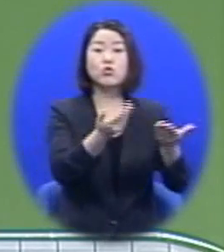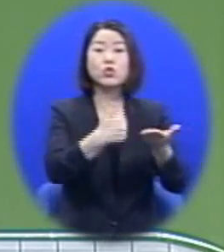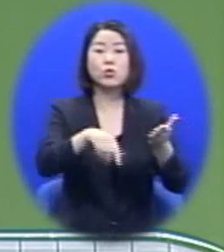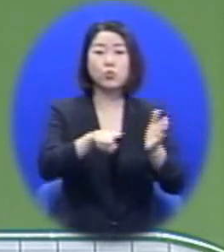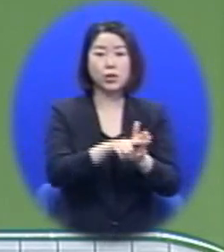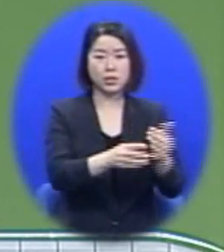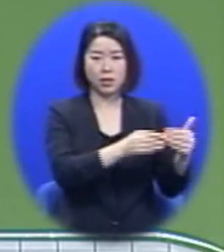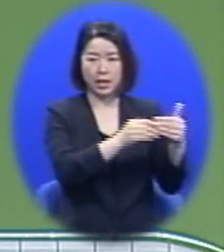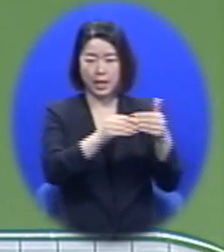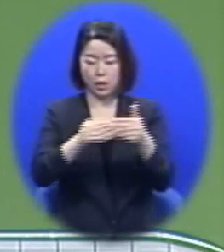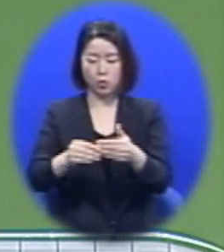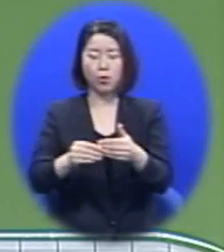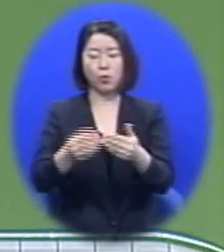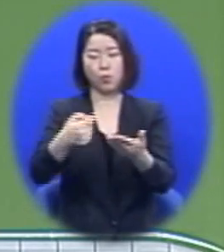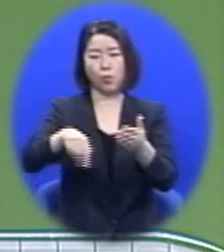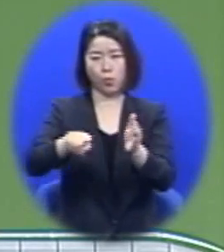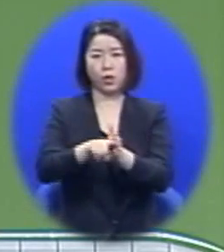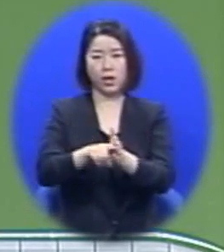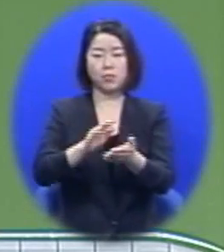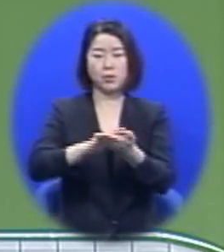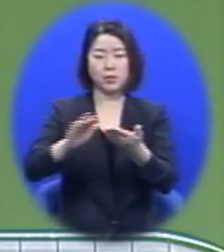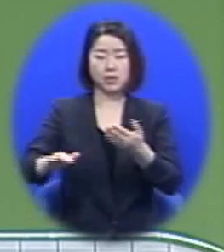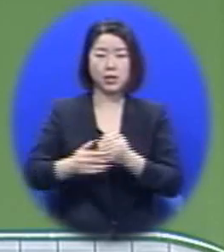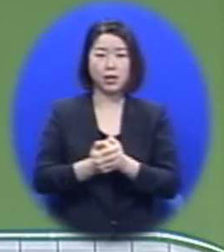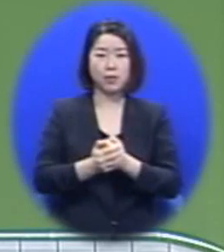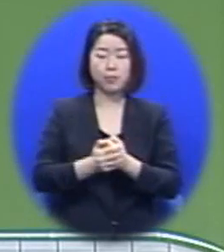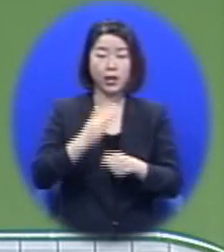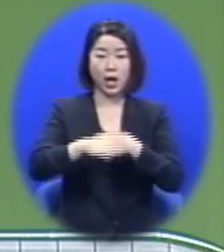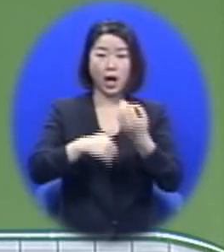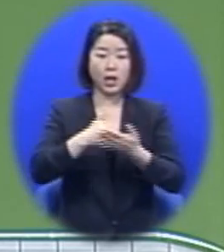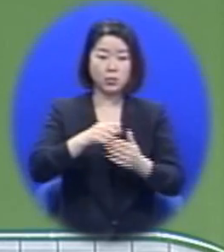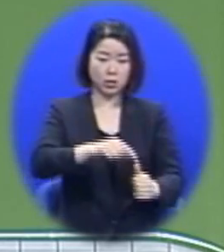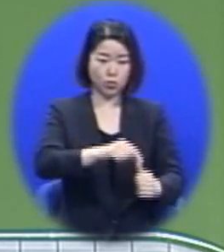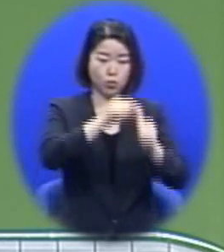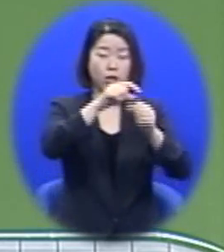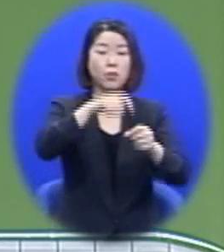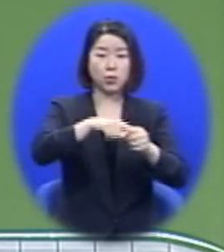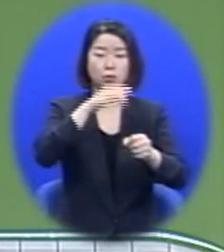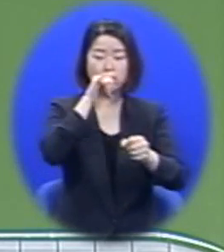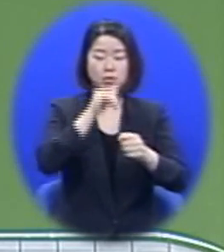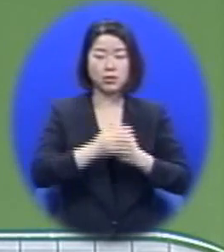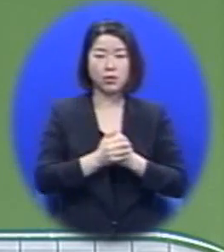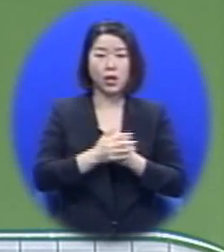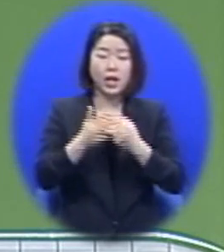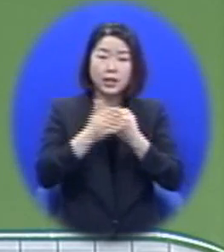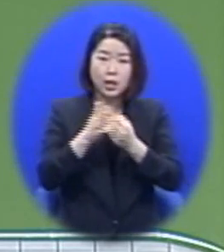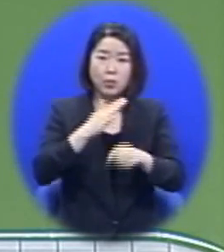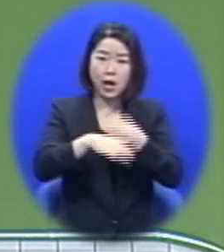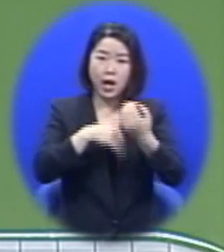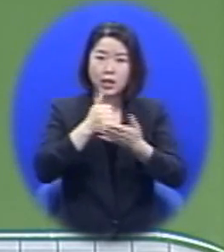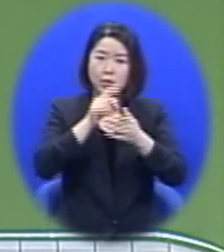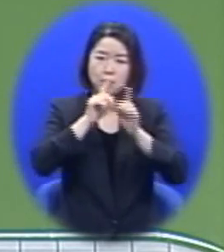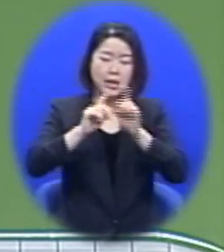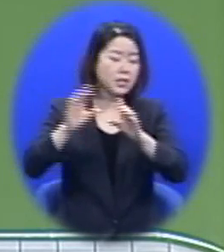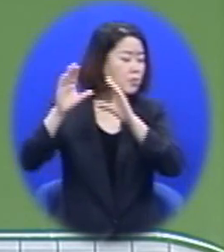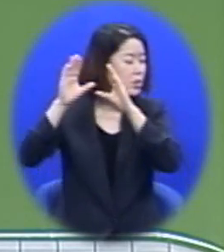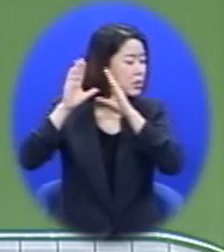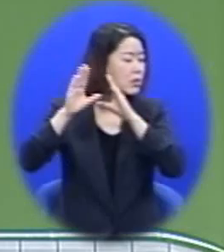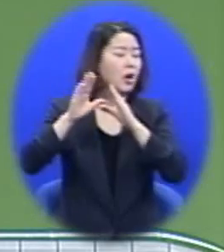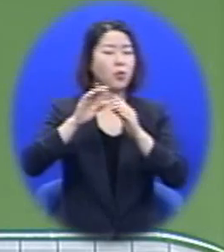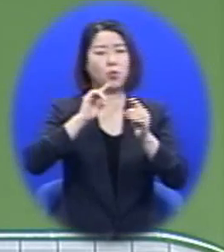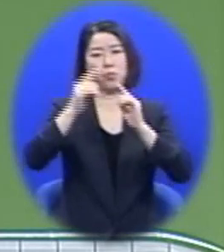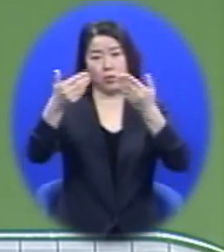그들을 인도하시려고 하나님이 그들을 구원해 내신 겁니다. 그래서 하나님께서 말씀을 들으라고 하시는